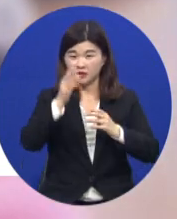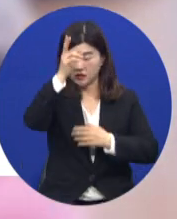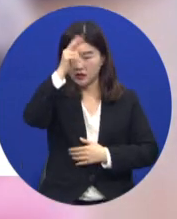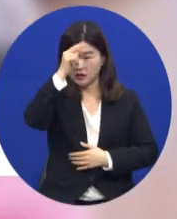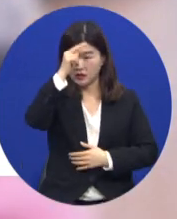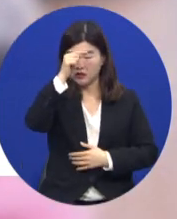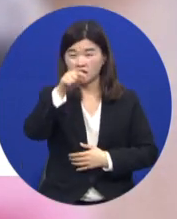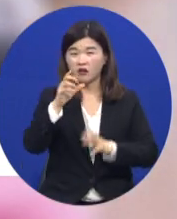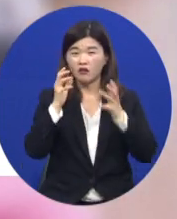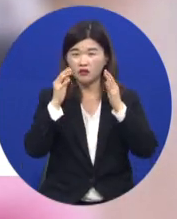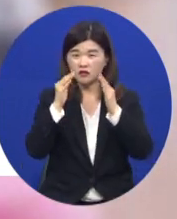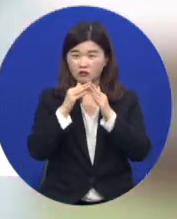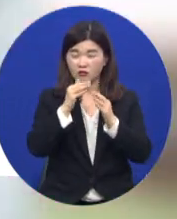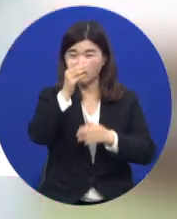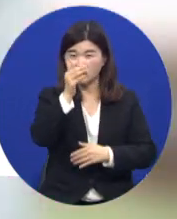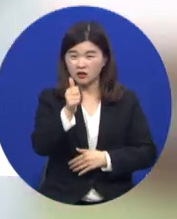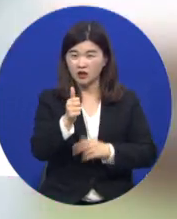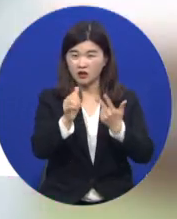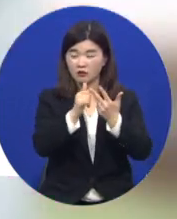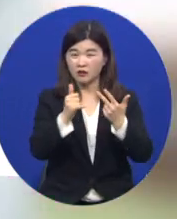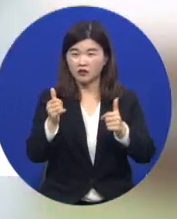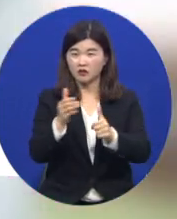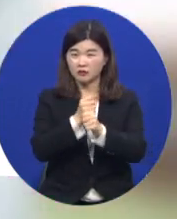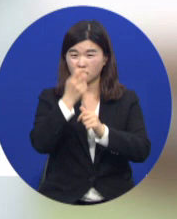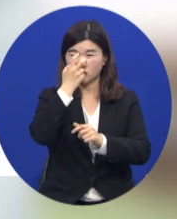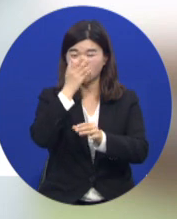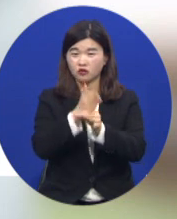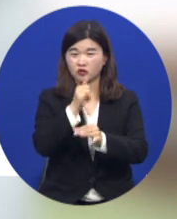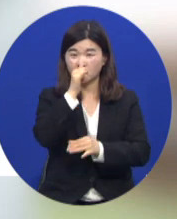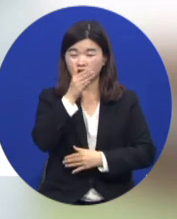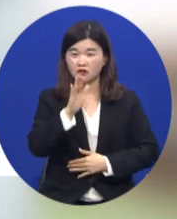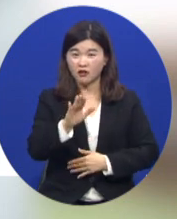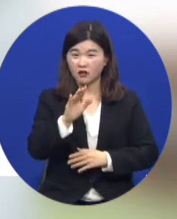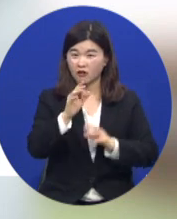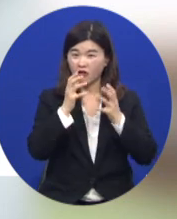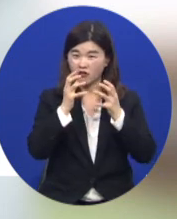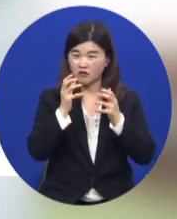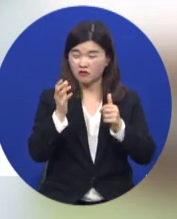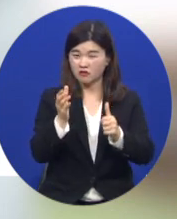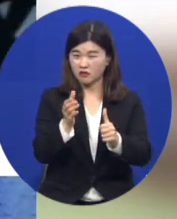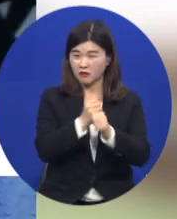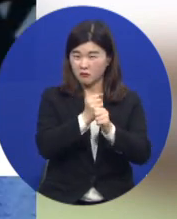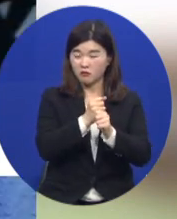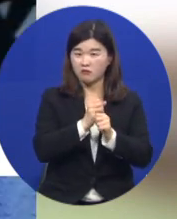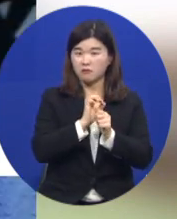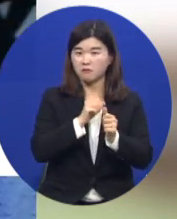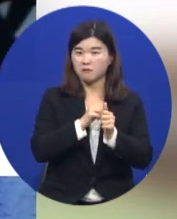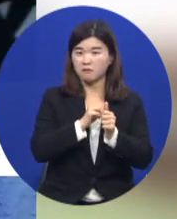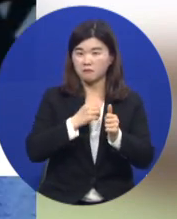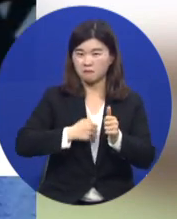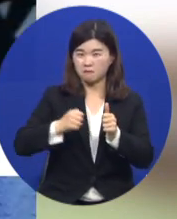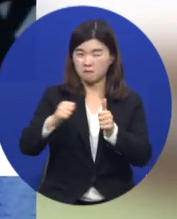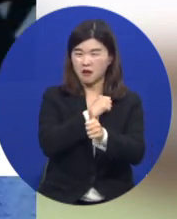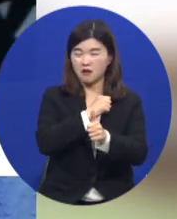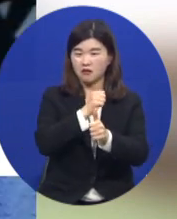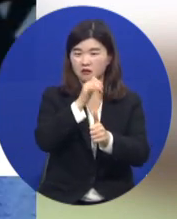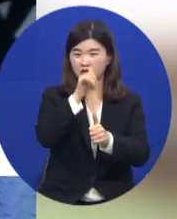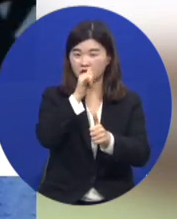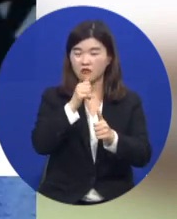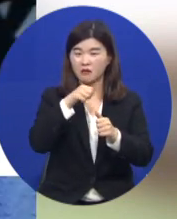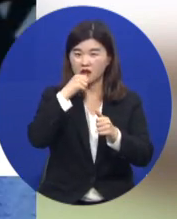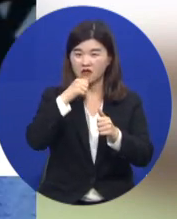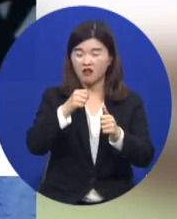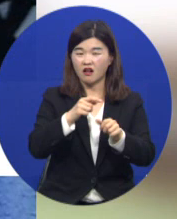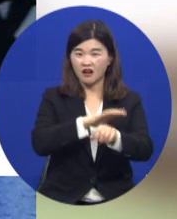경찰은 해당 어린이집 원장 등 7명을 입건해 조사하고 있는데 이들은 원아를 잡아 흔들고 배를 때리거나